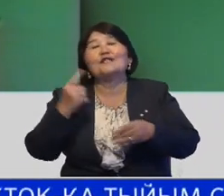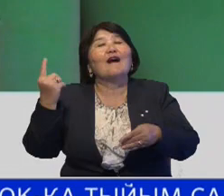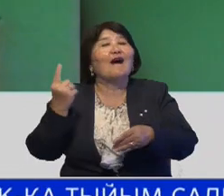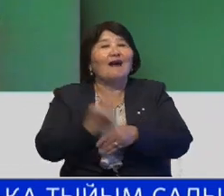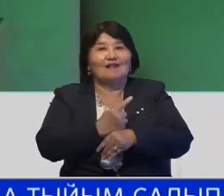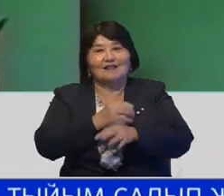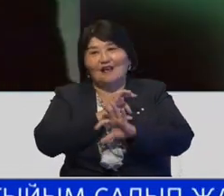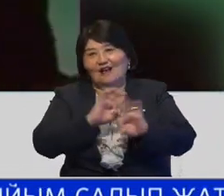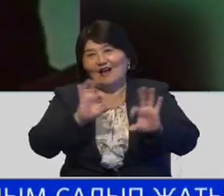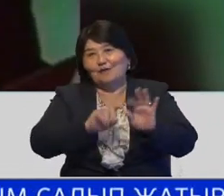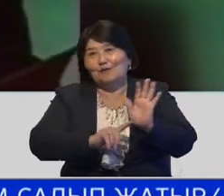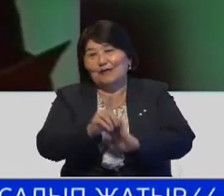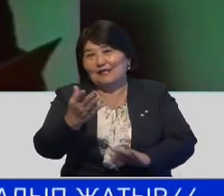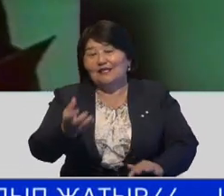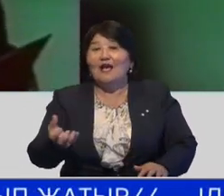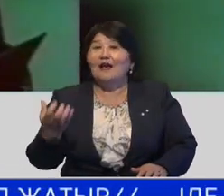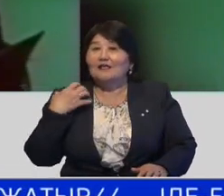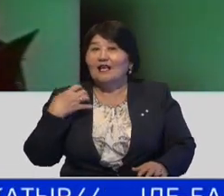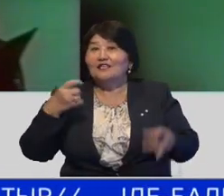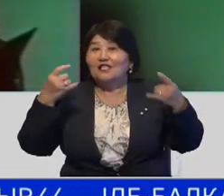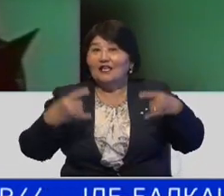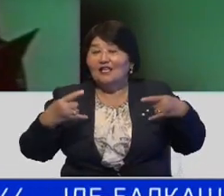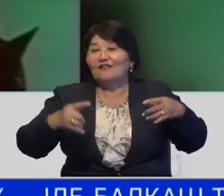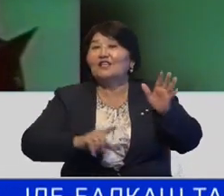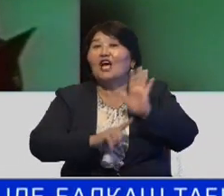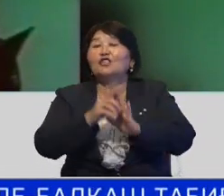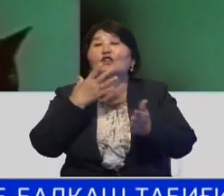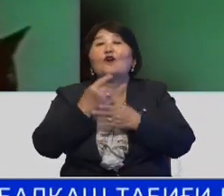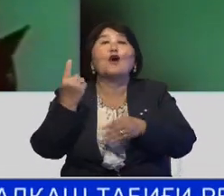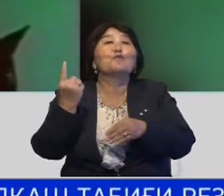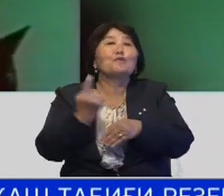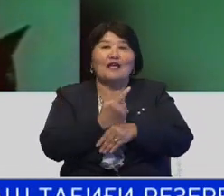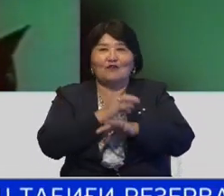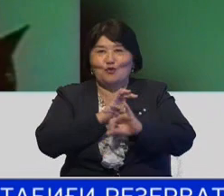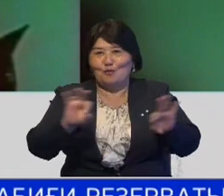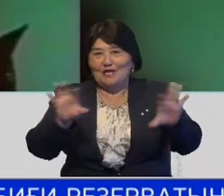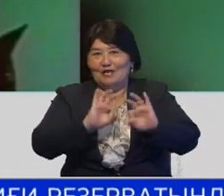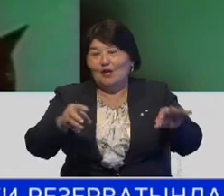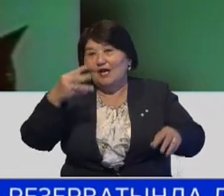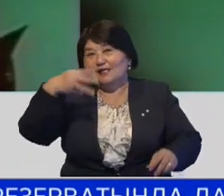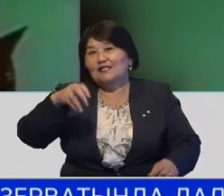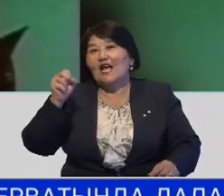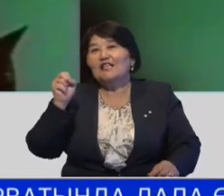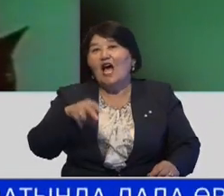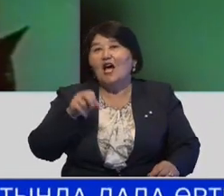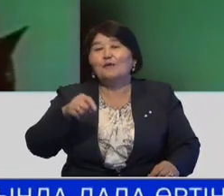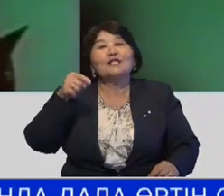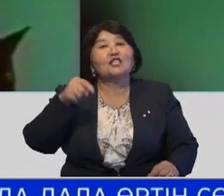алғашқы хабарын бастайды. Қызылординское телевидение начинает свою первую передачу. 30 апреля